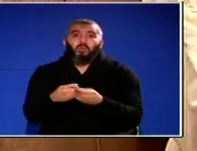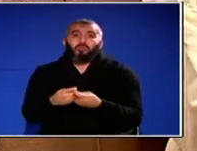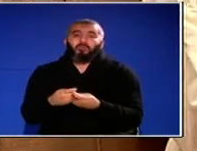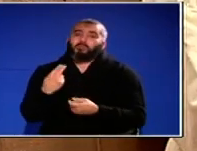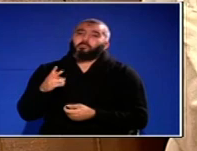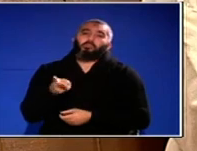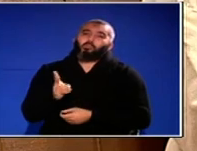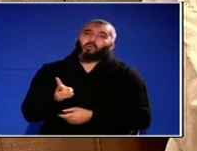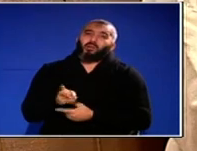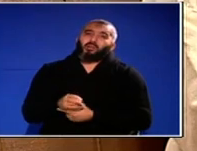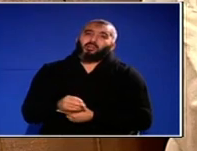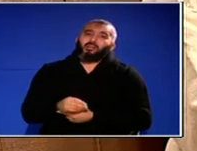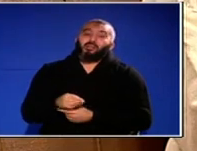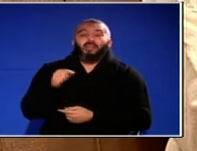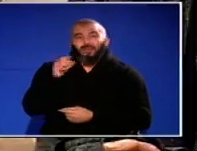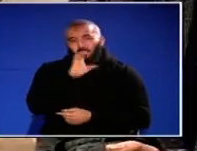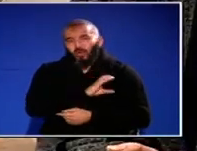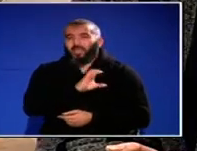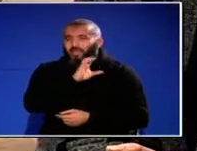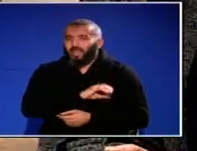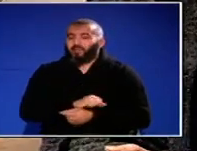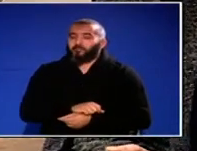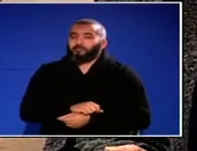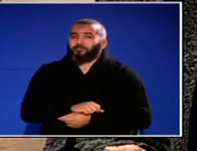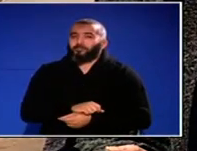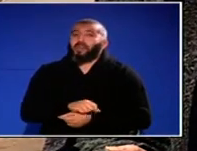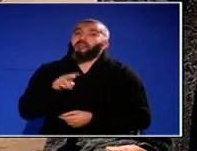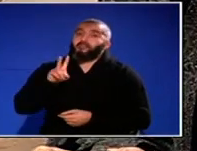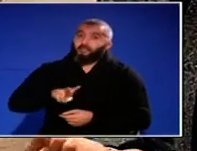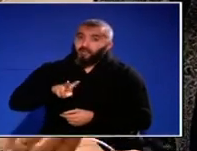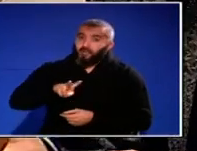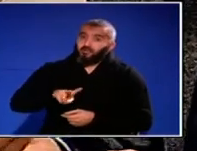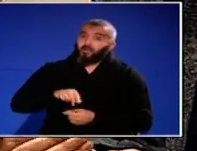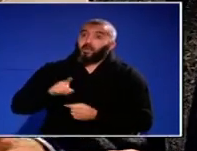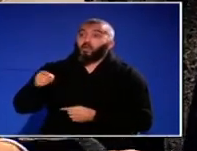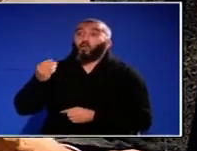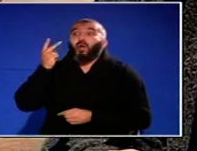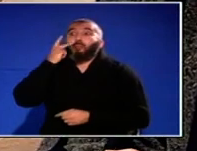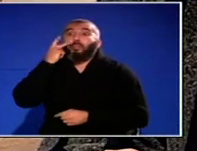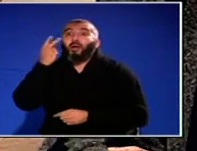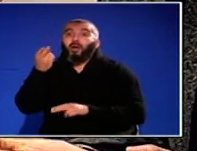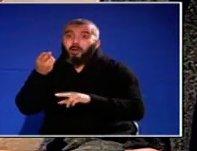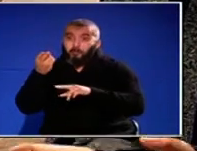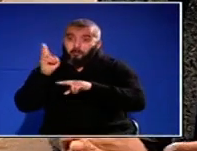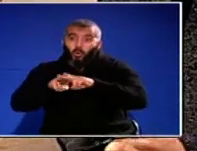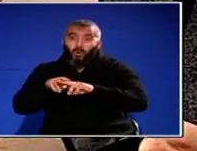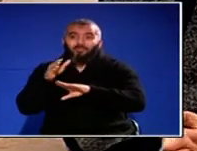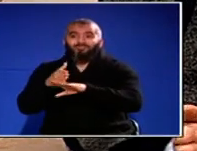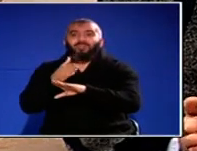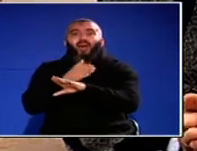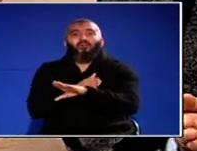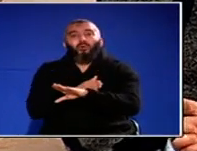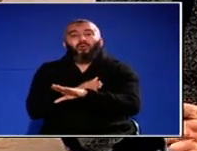وهي في مساله الوصيه. نعم ما عندهمش حق اصلي لان باباهم الخلاص الاصل اللي يورث ما كاش،